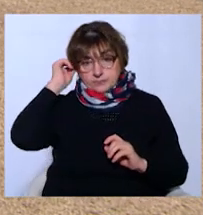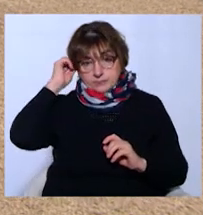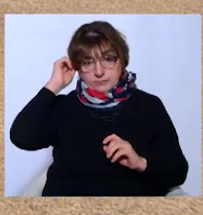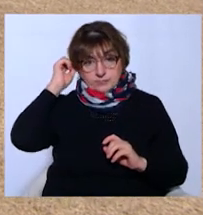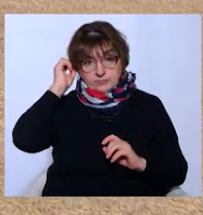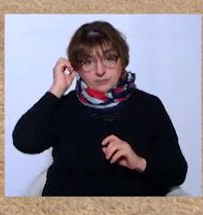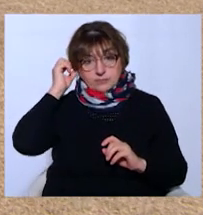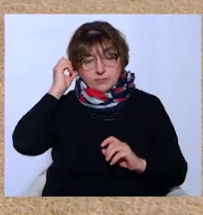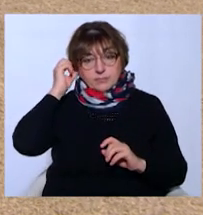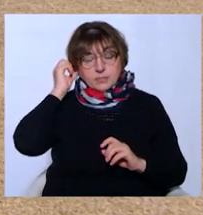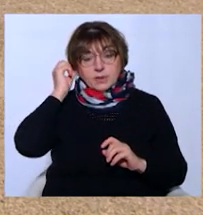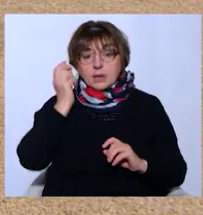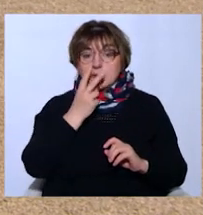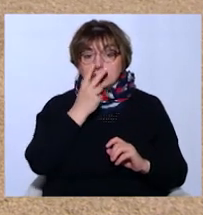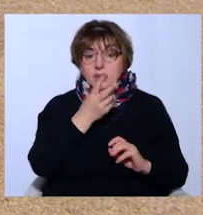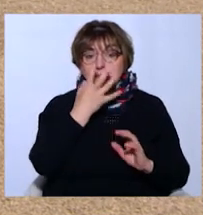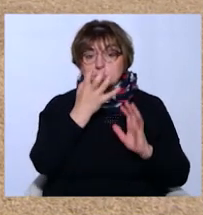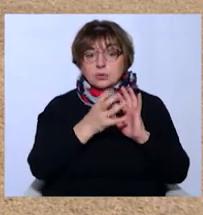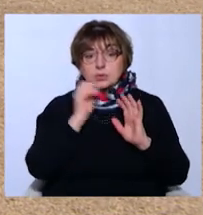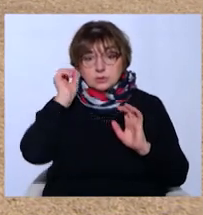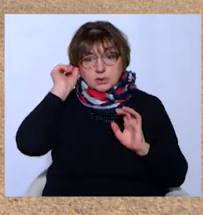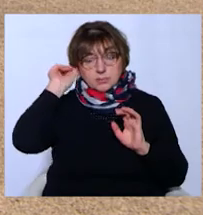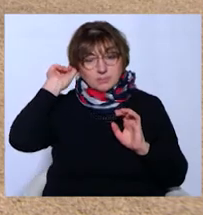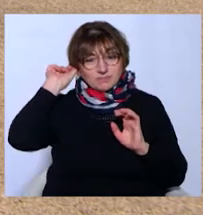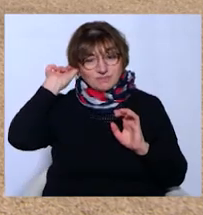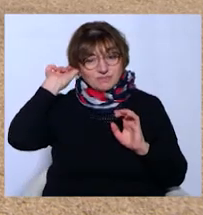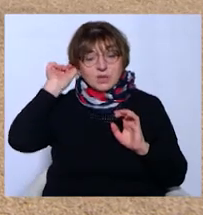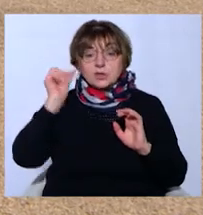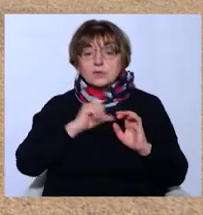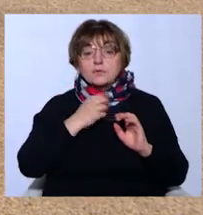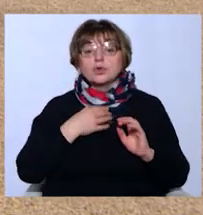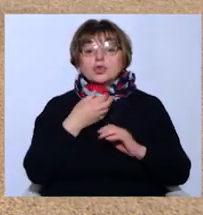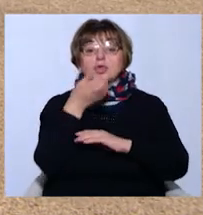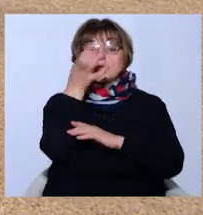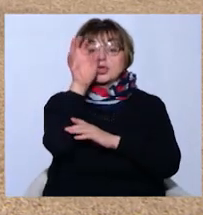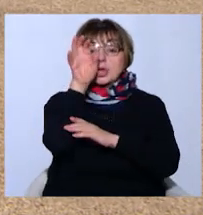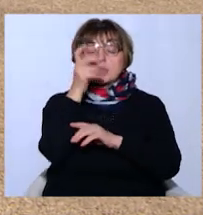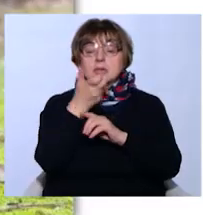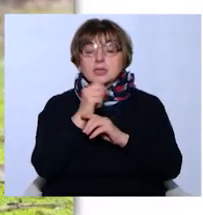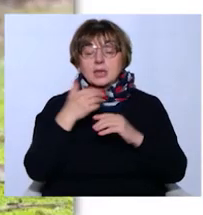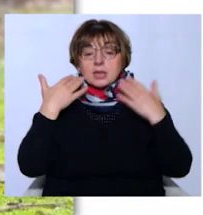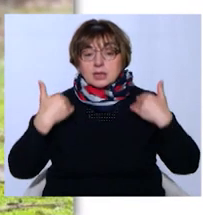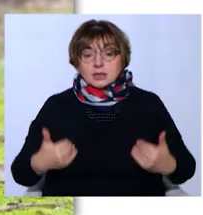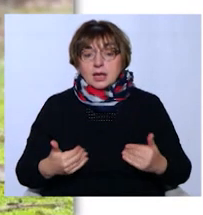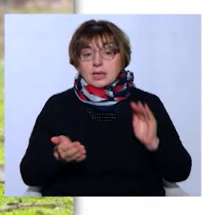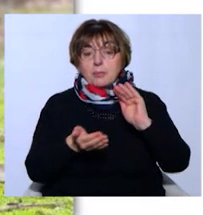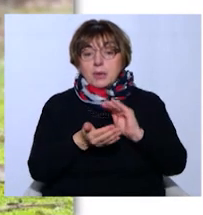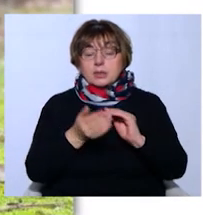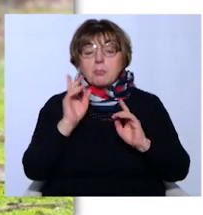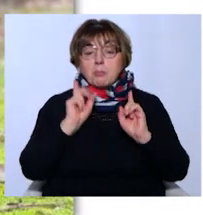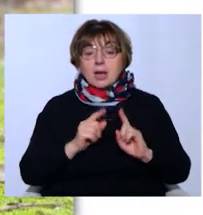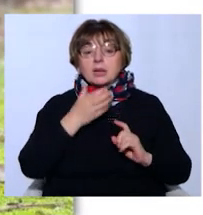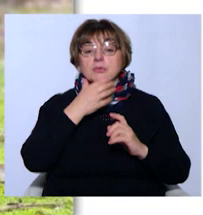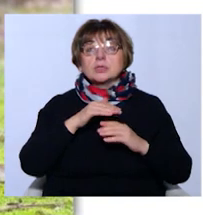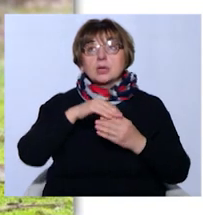აი მაგალითად ჟირაფი. ჟირაფს აქვს მოკლე ტანი, ძალიან გრძელი კისერი, რითაც ის შეგუებულია თავის